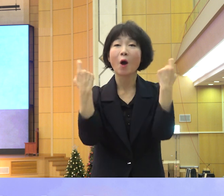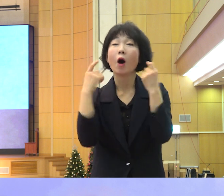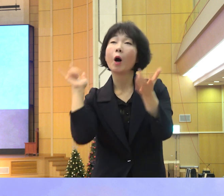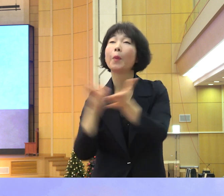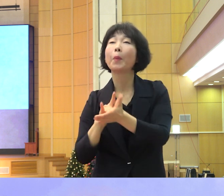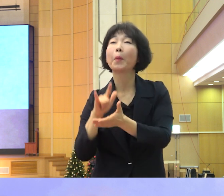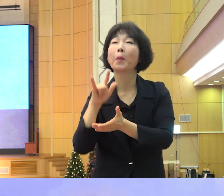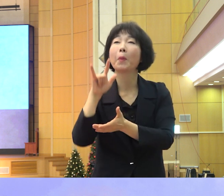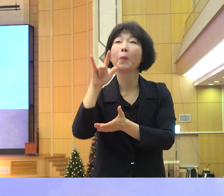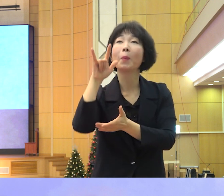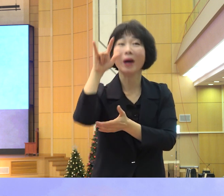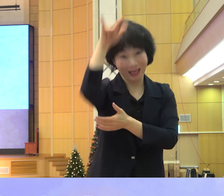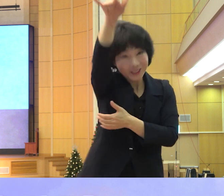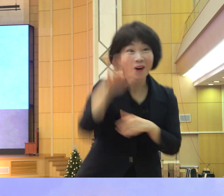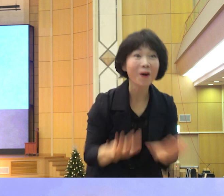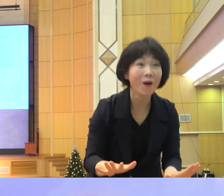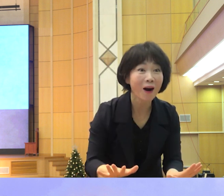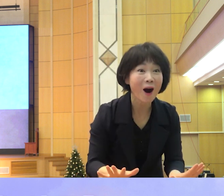신혼여행을 마치고